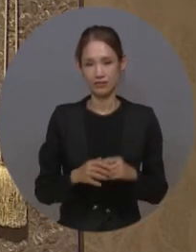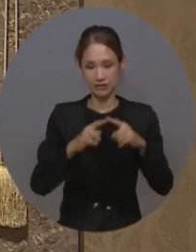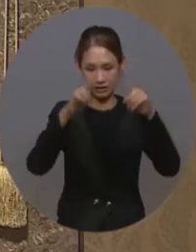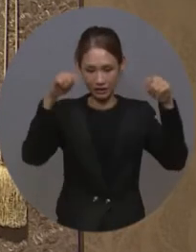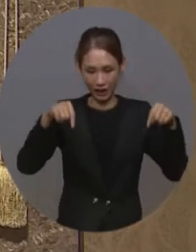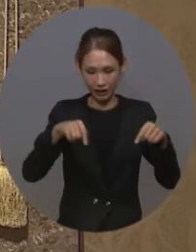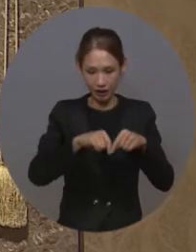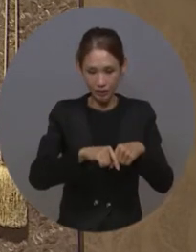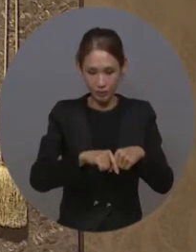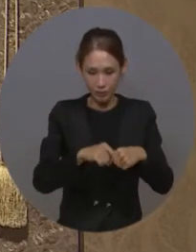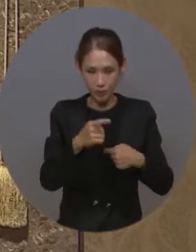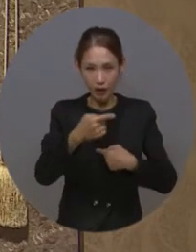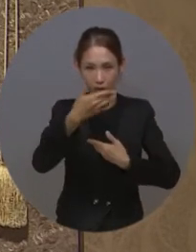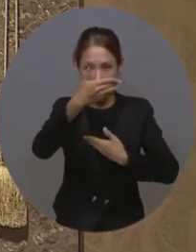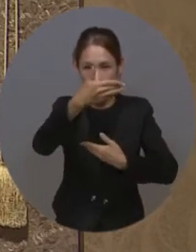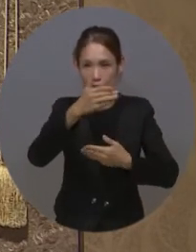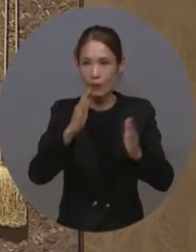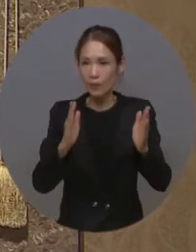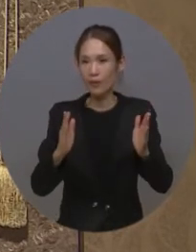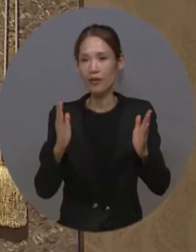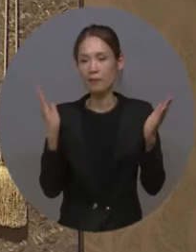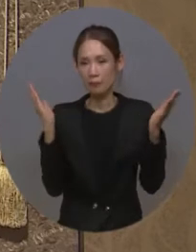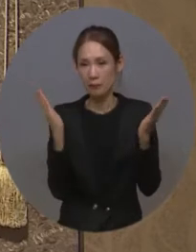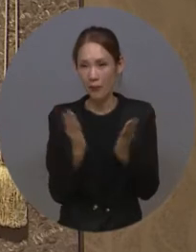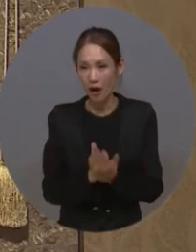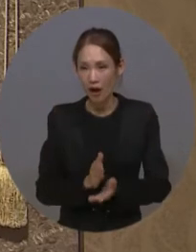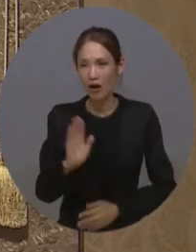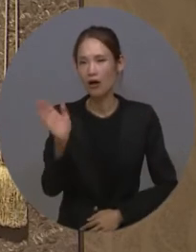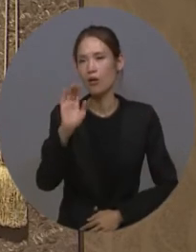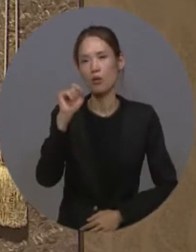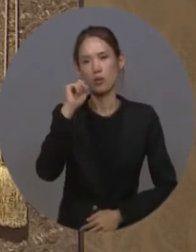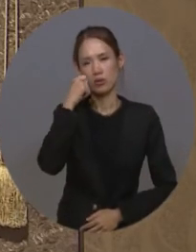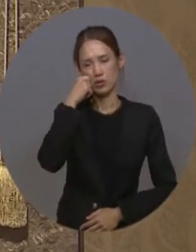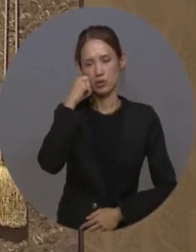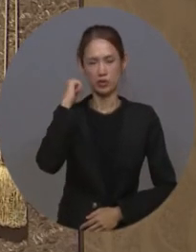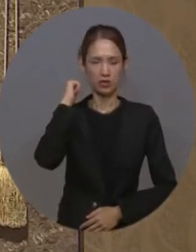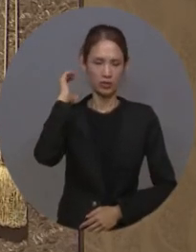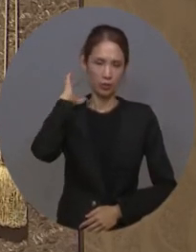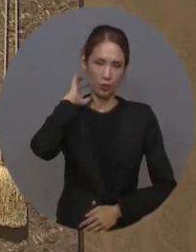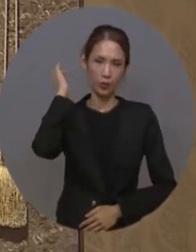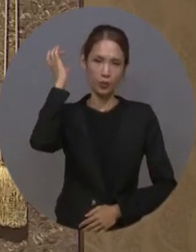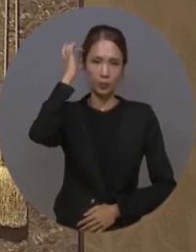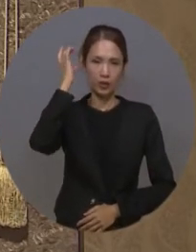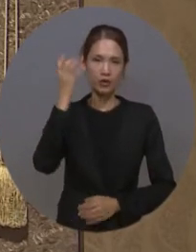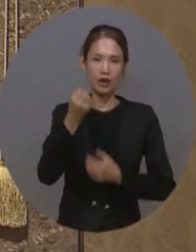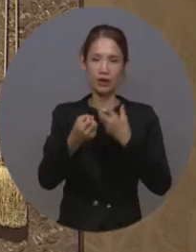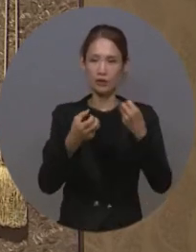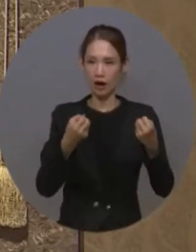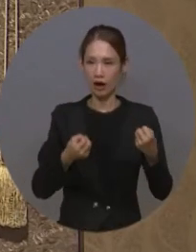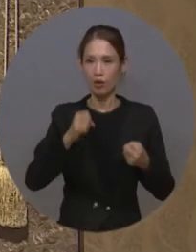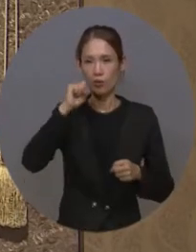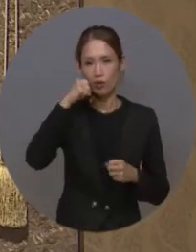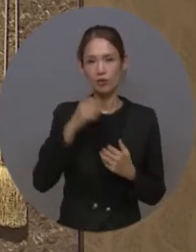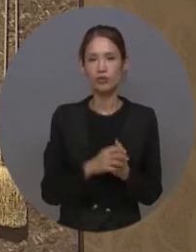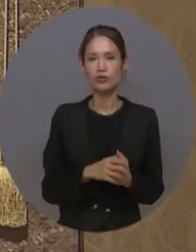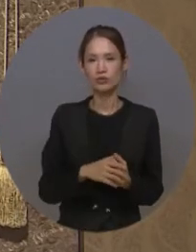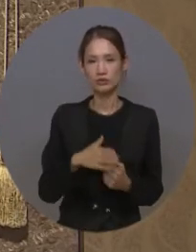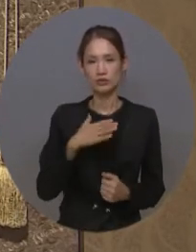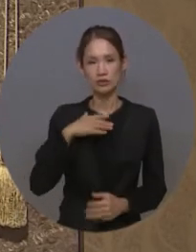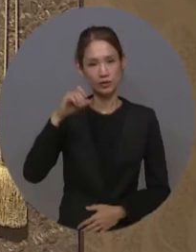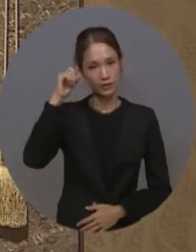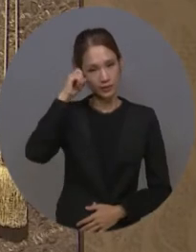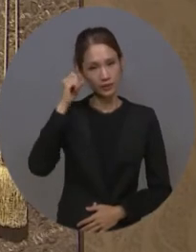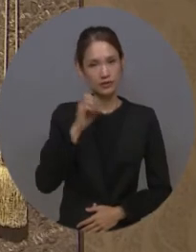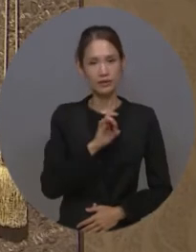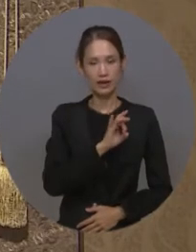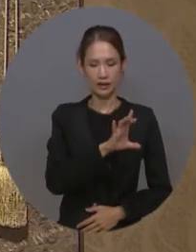없어요. 목 따로, 머리 따로, 옆으로 따로 맞춰야 되는데 그렇게가 예. 어렵거든요. 그래서 저희 베개는